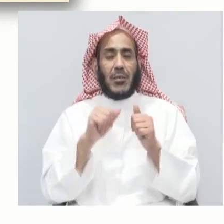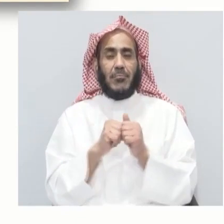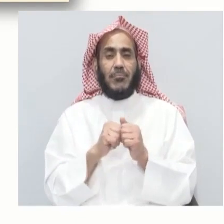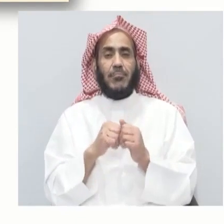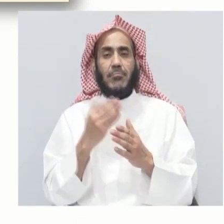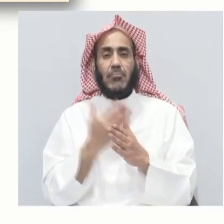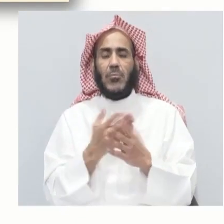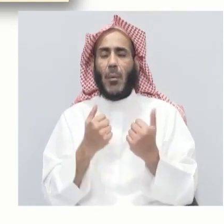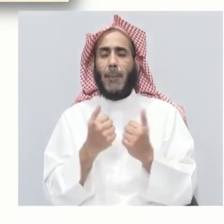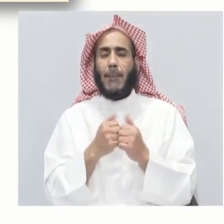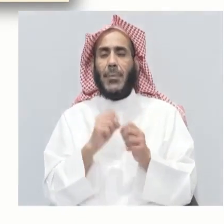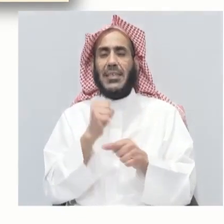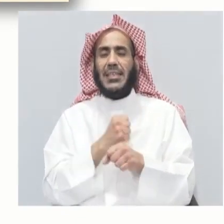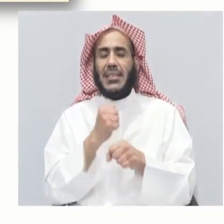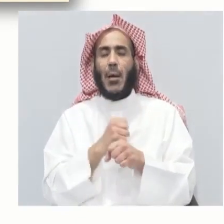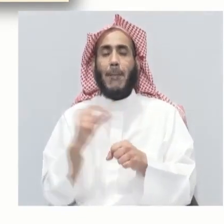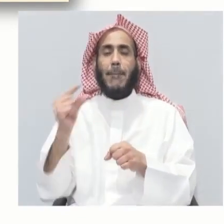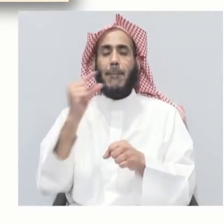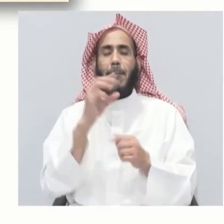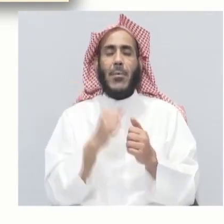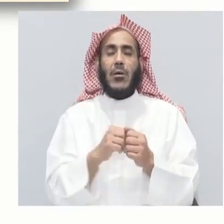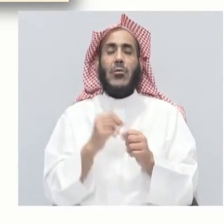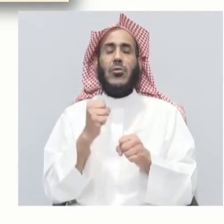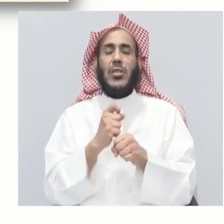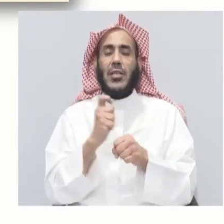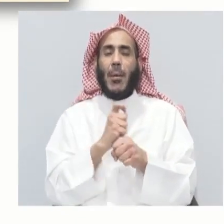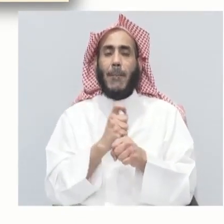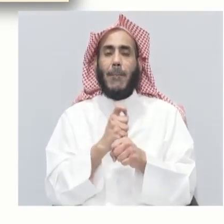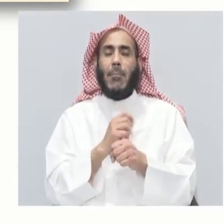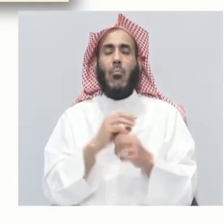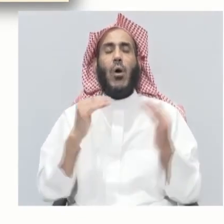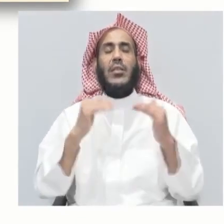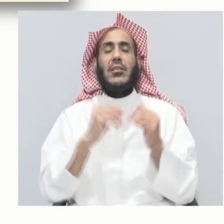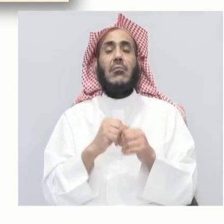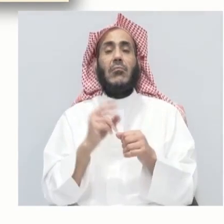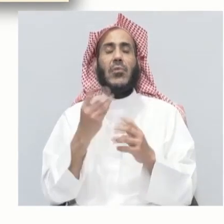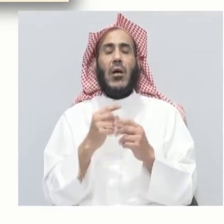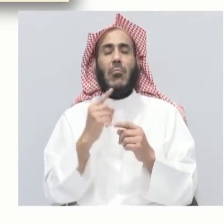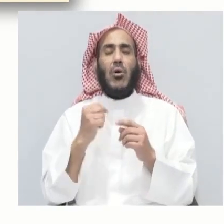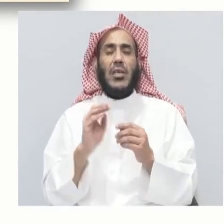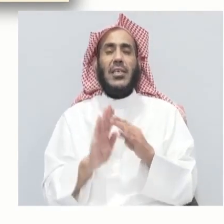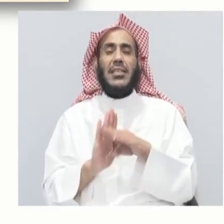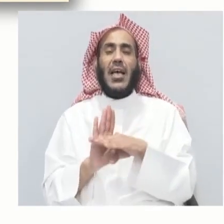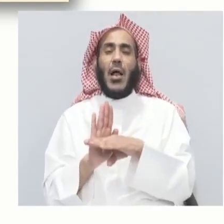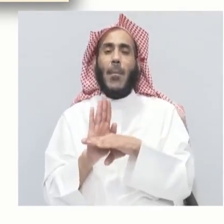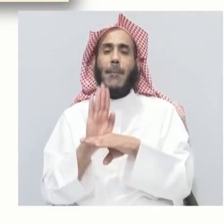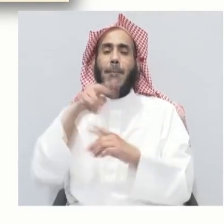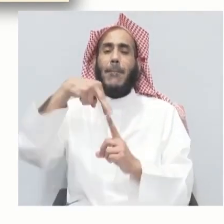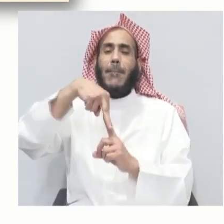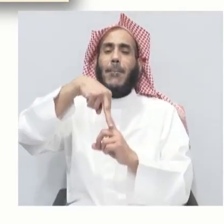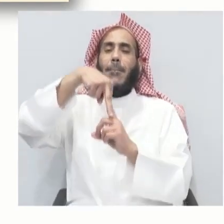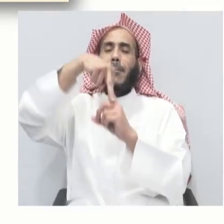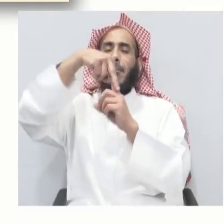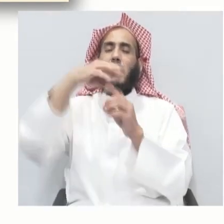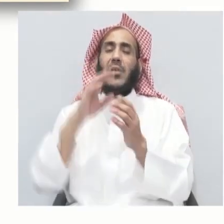لانه طلب مني استخدام كلمات وطلب مني استخدام ماذا معادلات في رقم واحد يتسارع المصعد الى الاعلى اذا المصعد